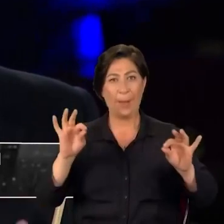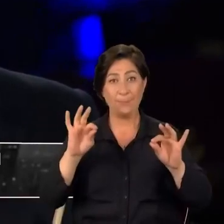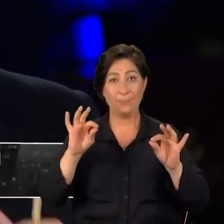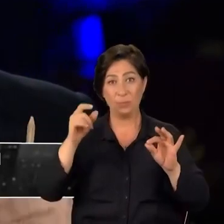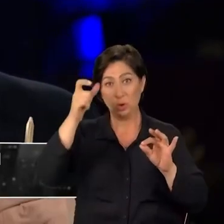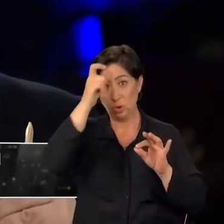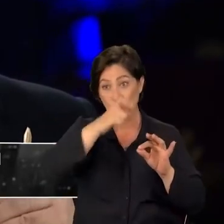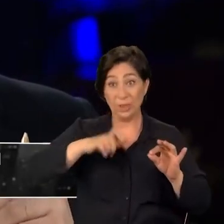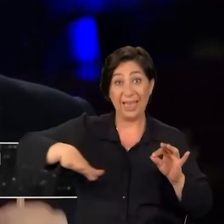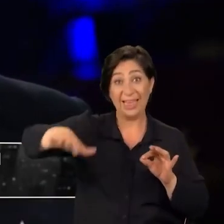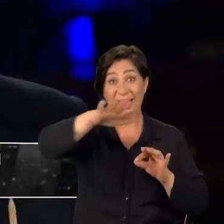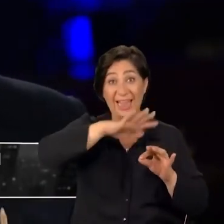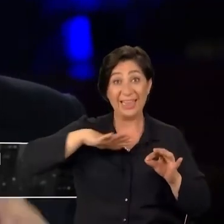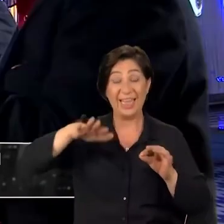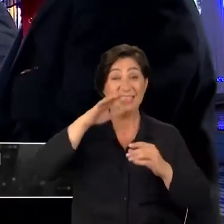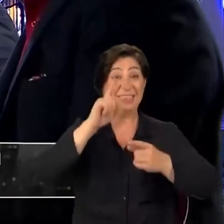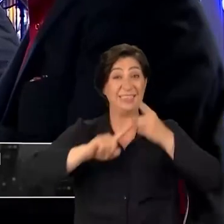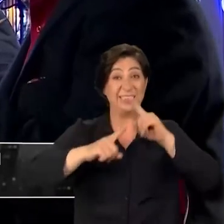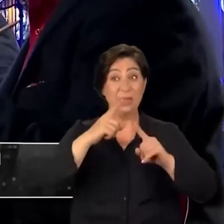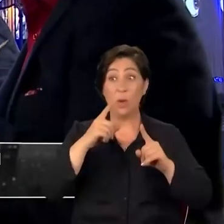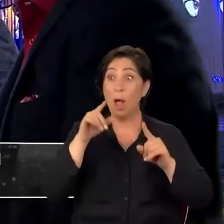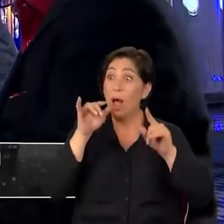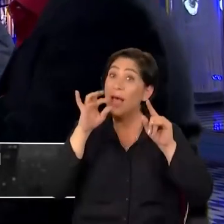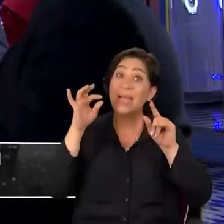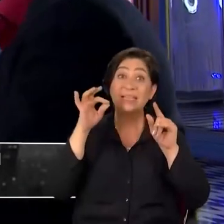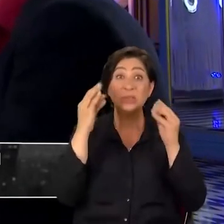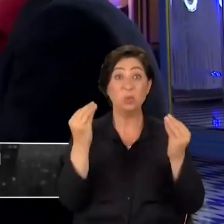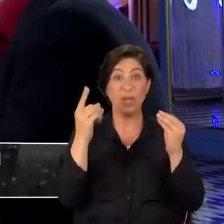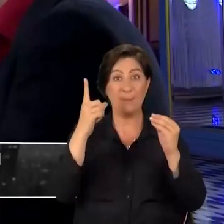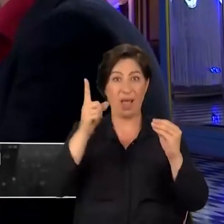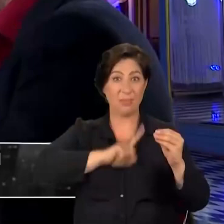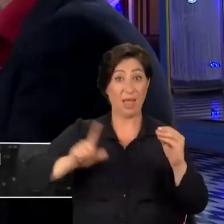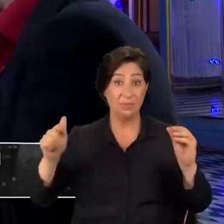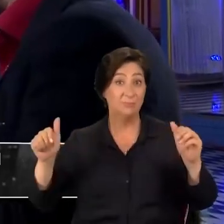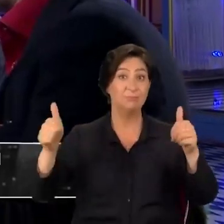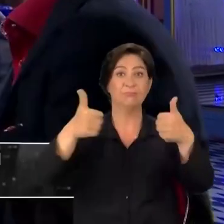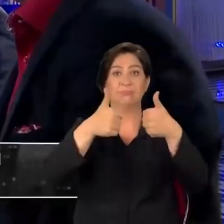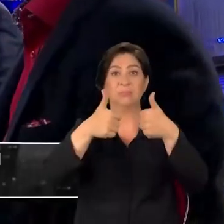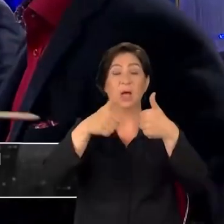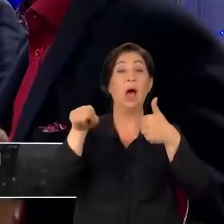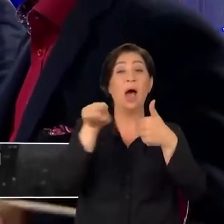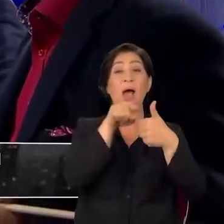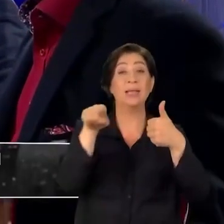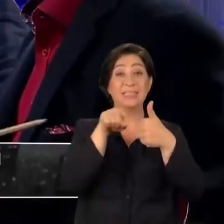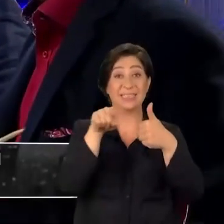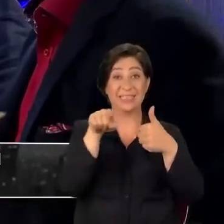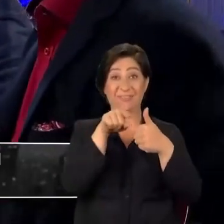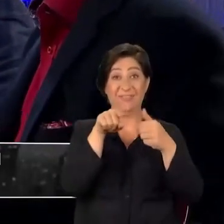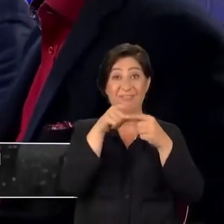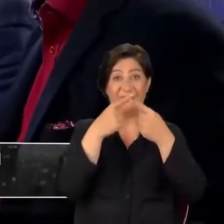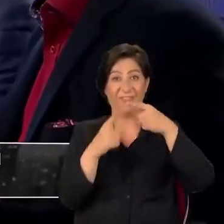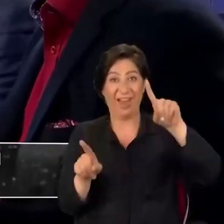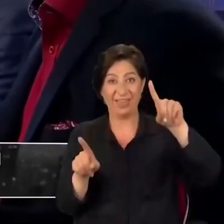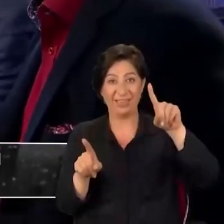makro siyasette, yani Türkiye genelinde siyasette iddialı bir kişiyle çıkmış olsaydı bu aradaki farkın, iki